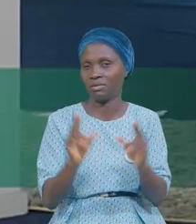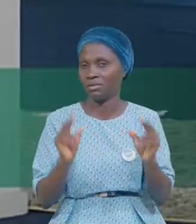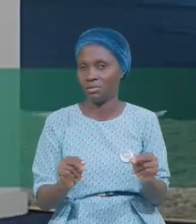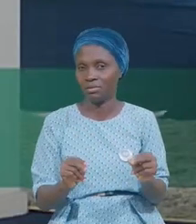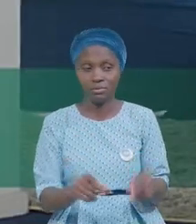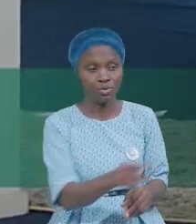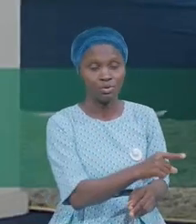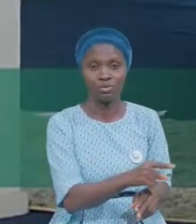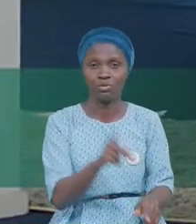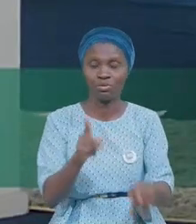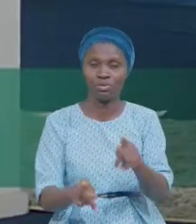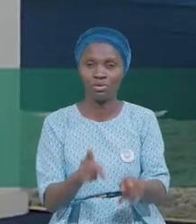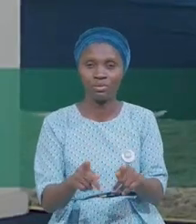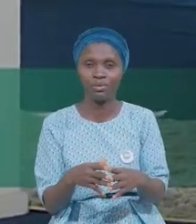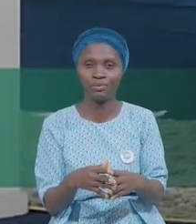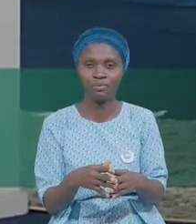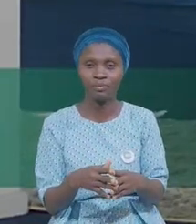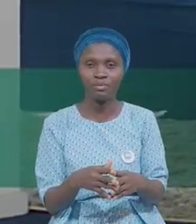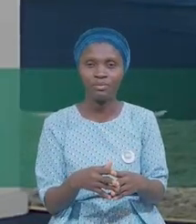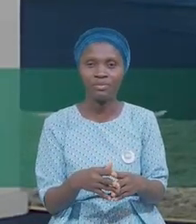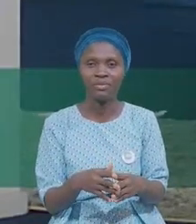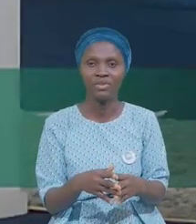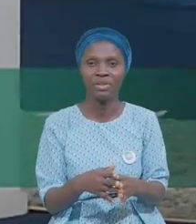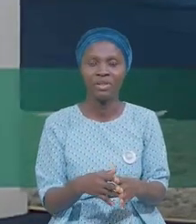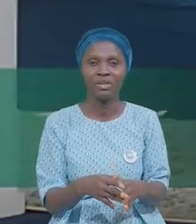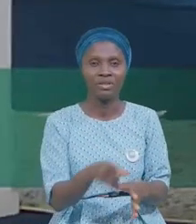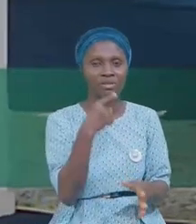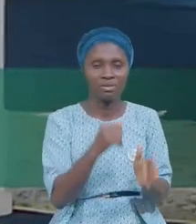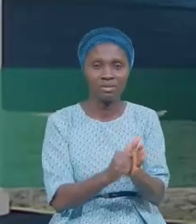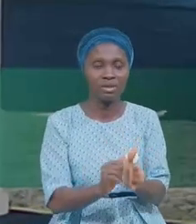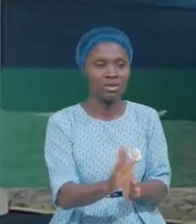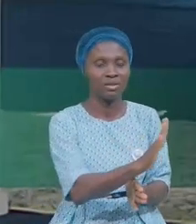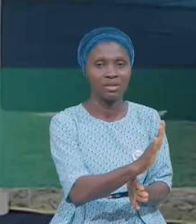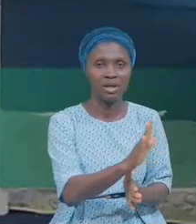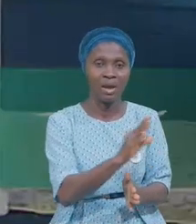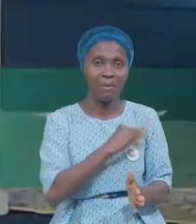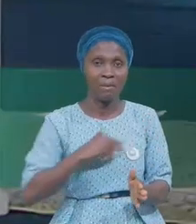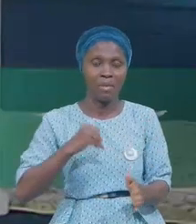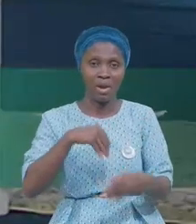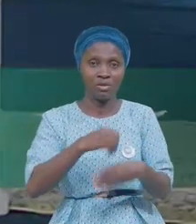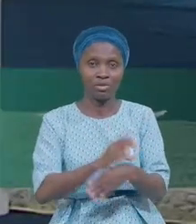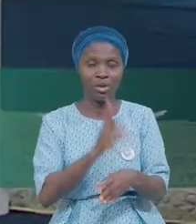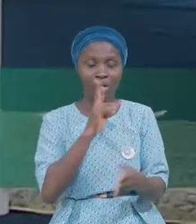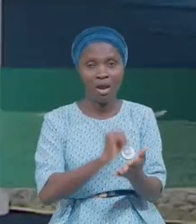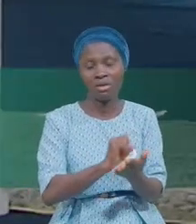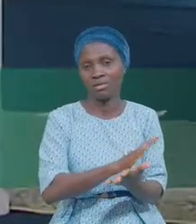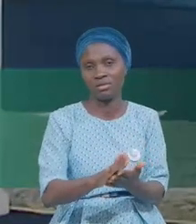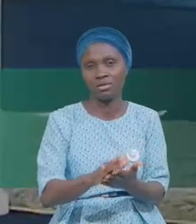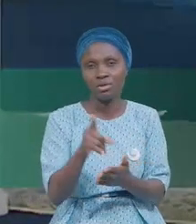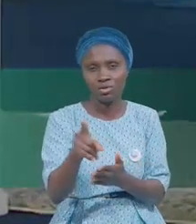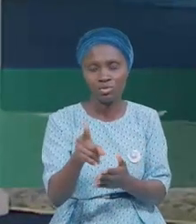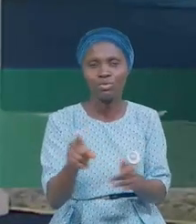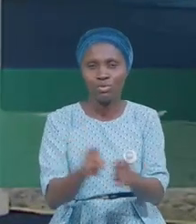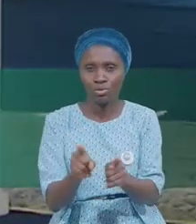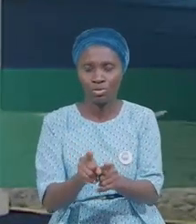ils mettent l'accent tellement sur la sanctification, leurs membres sont sanctifiés. Alors, toi aussi, mets l'accent sur la même chose.